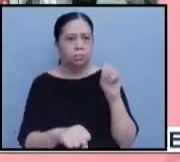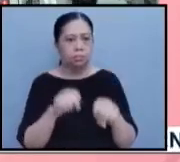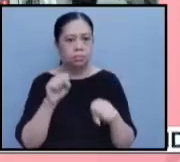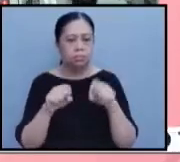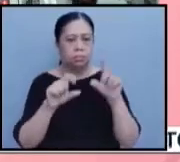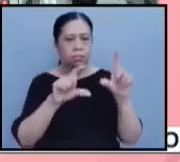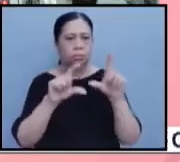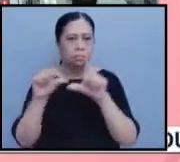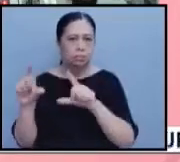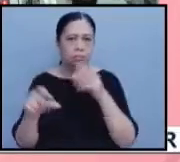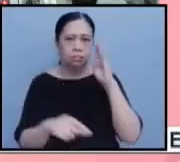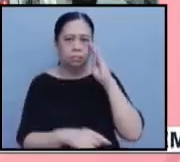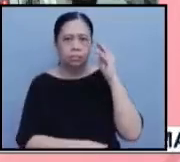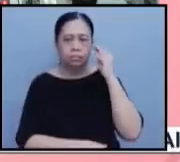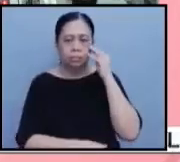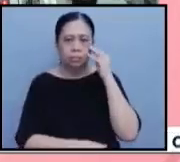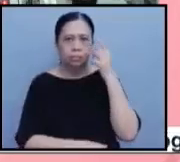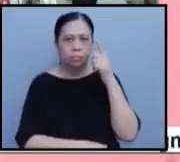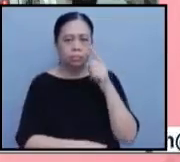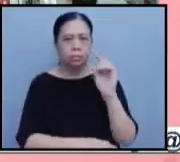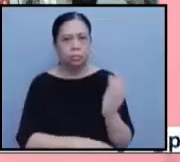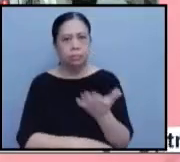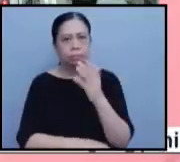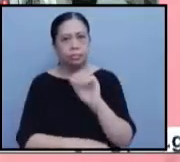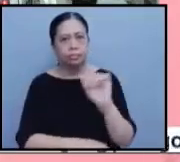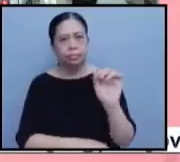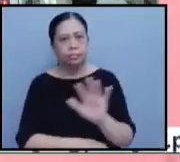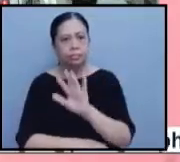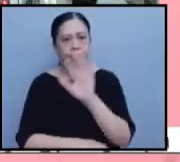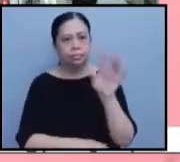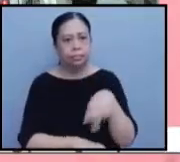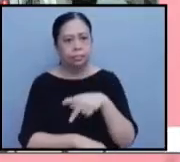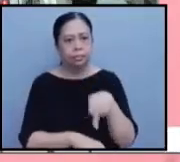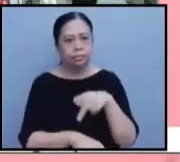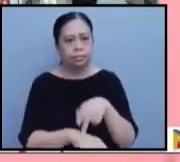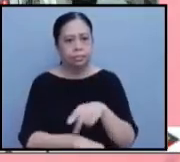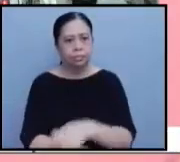Bien Manalo, para sa Morning Show ng Bayan, Rise and Shine, Pilipinas.